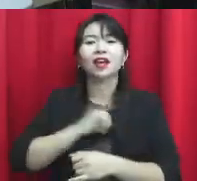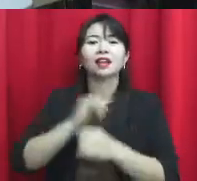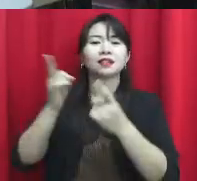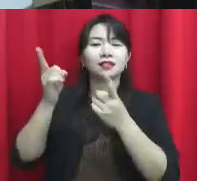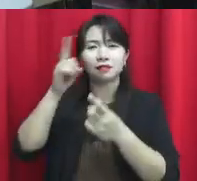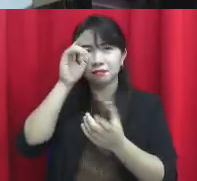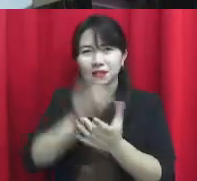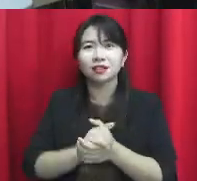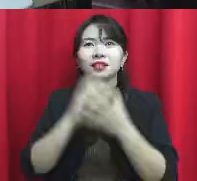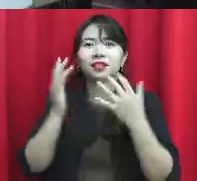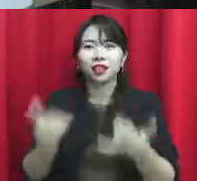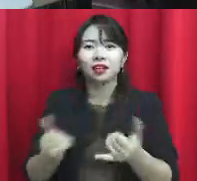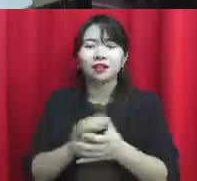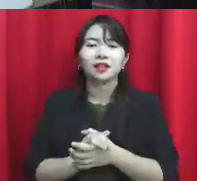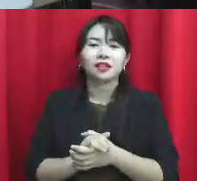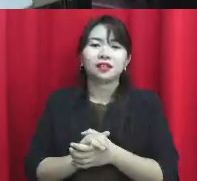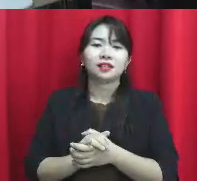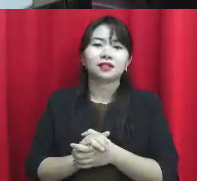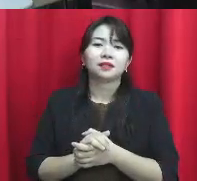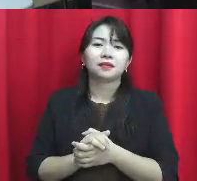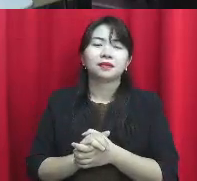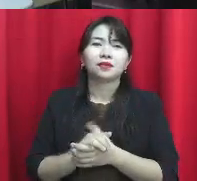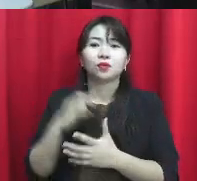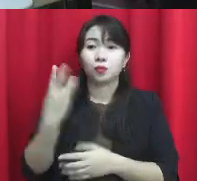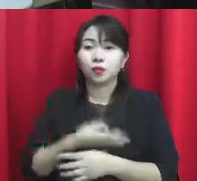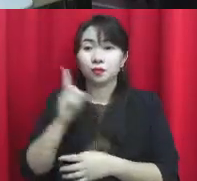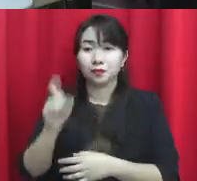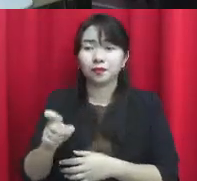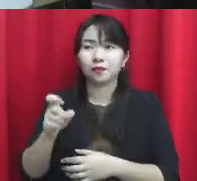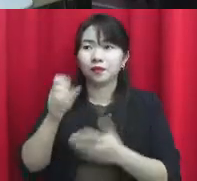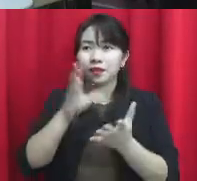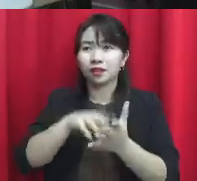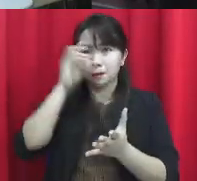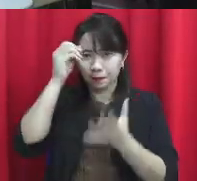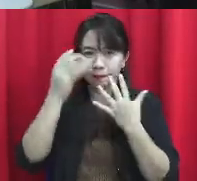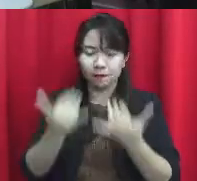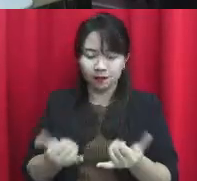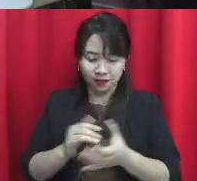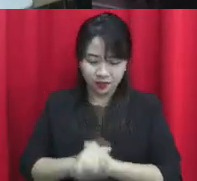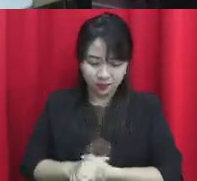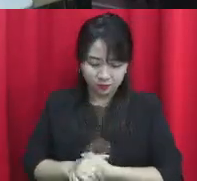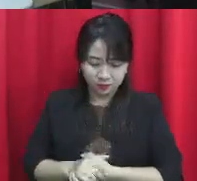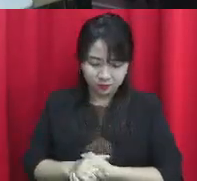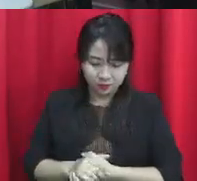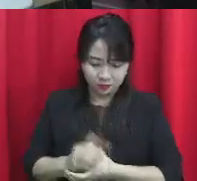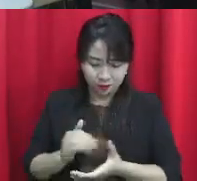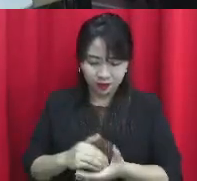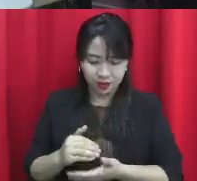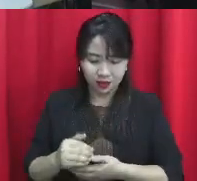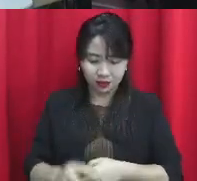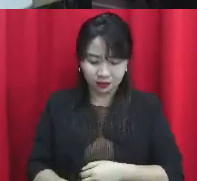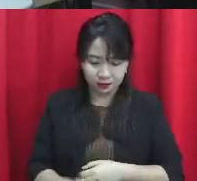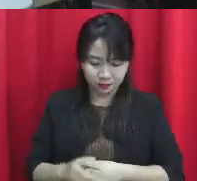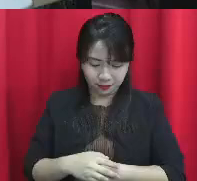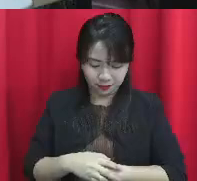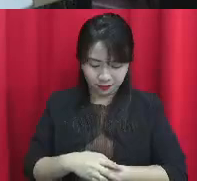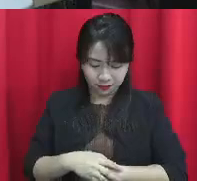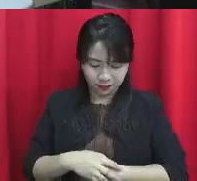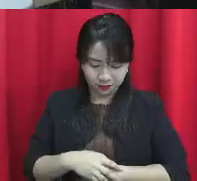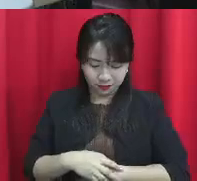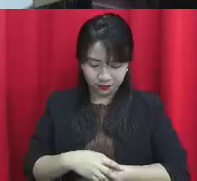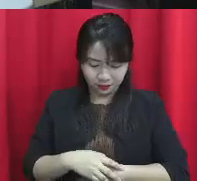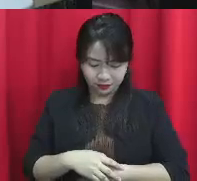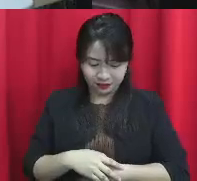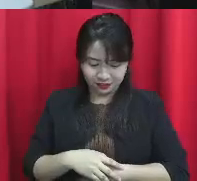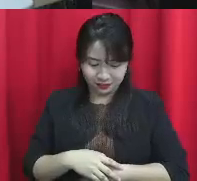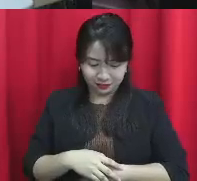po sa atin ay Meron pong nakuha sa atin pong pinag-usapan ngayon pong tanghali po na ito all about follow up ng atin pong sabi